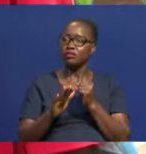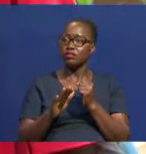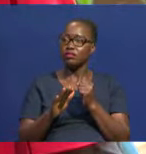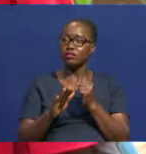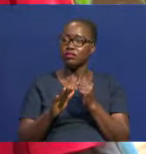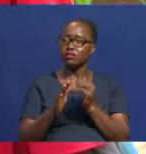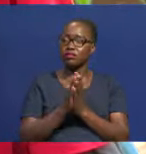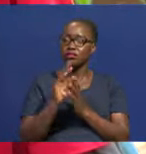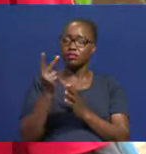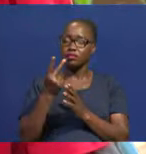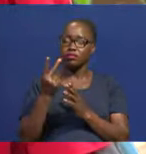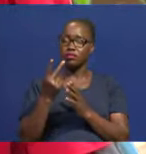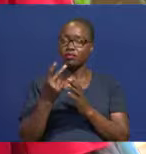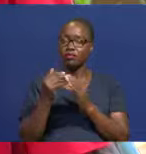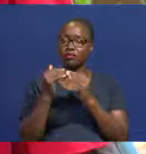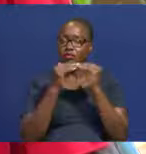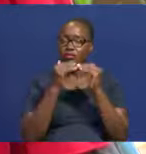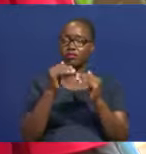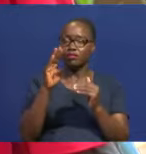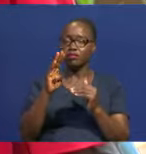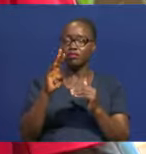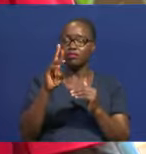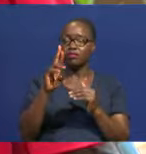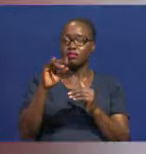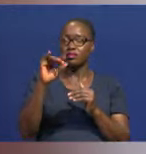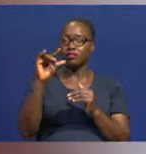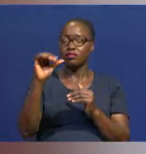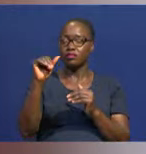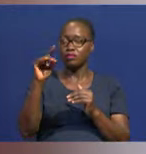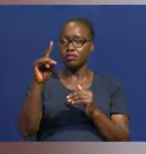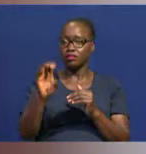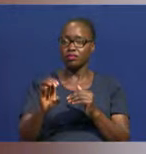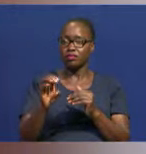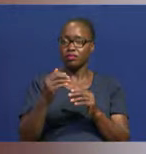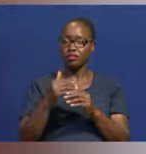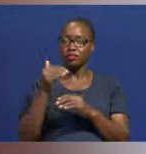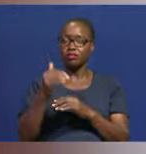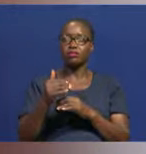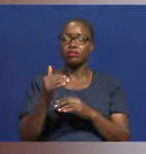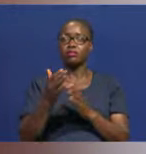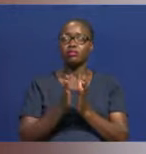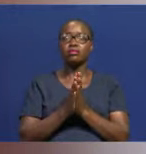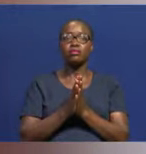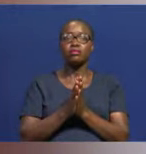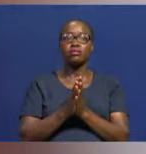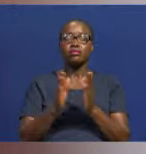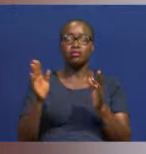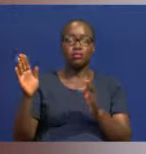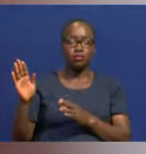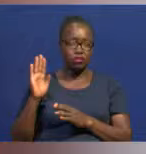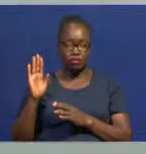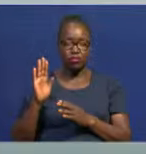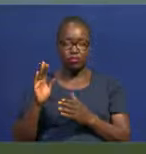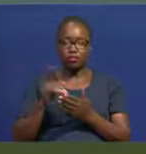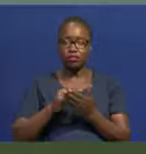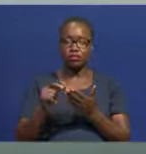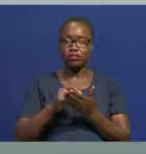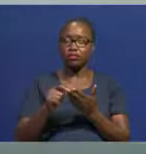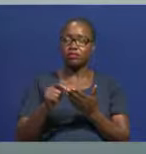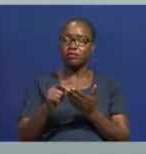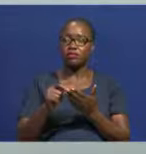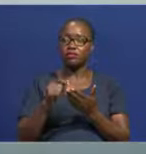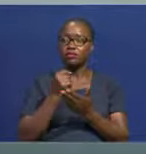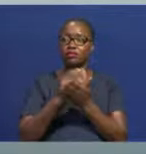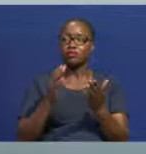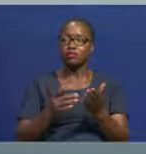Nilikuwa ni second brigade. Second brigade. Parachute, 20 parachute battalion. Fresh after pass out, he trained as a clerical officer and later on